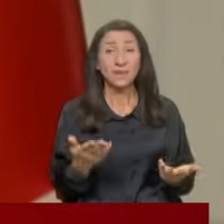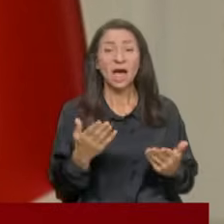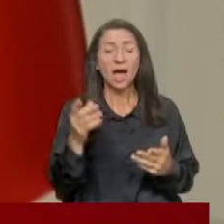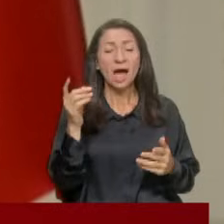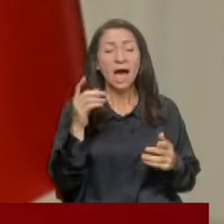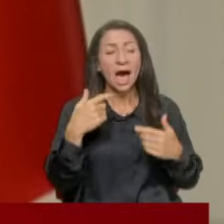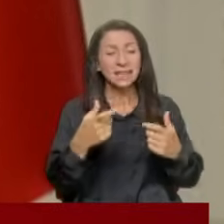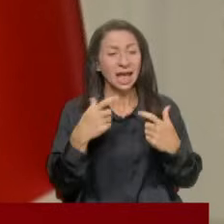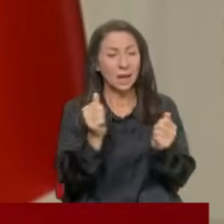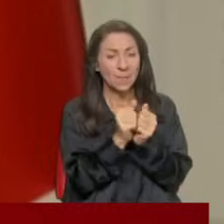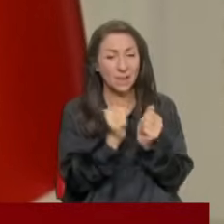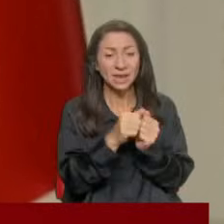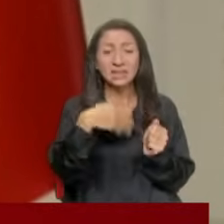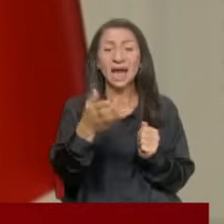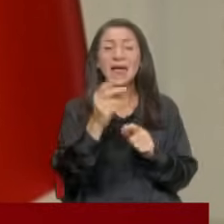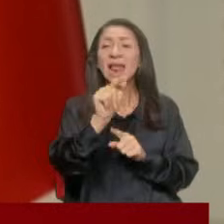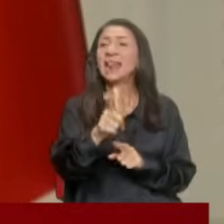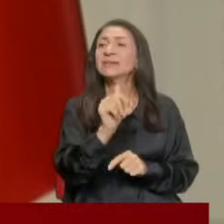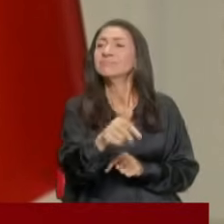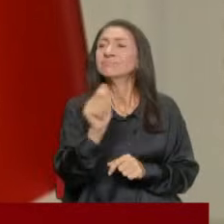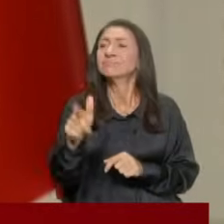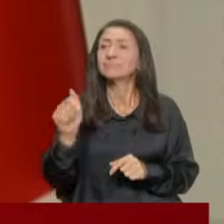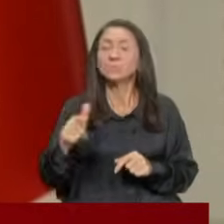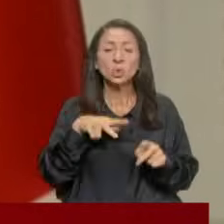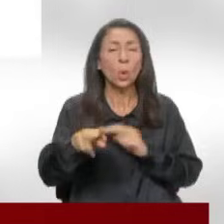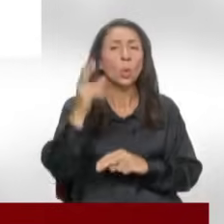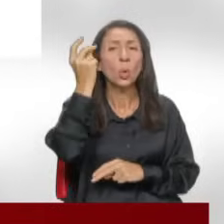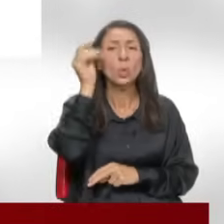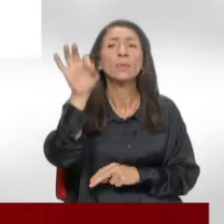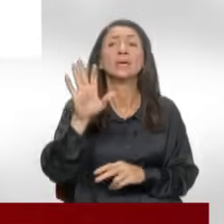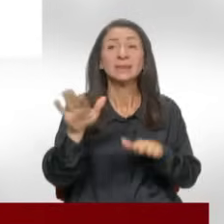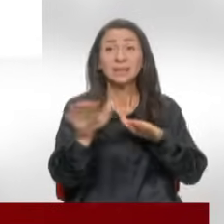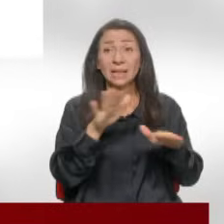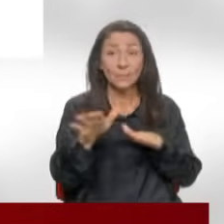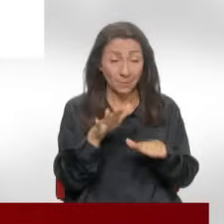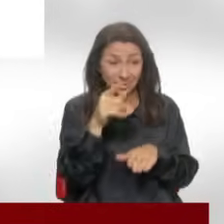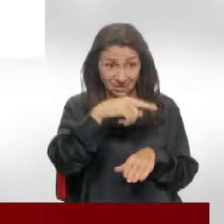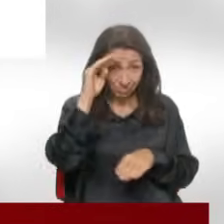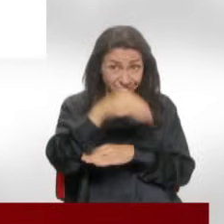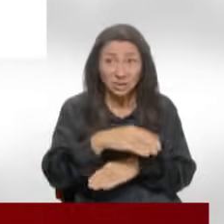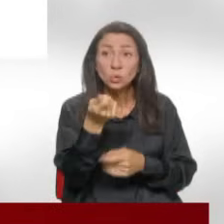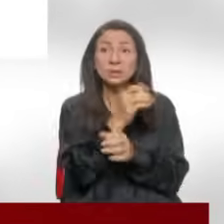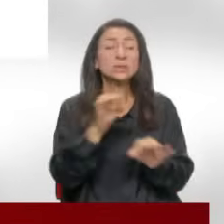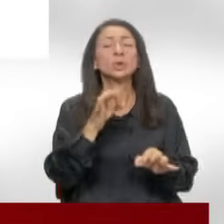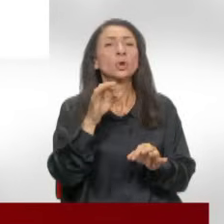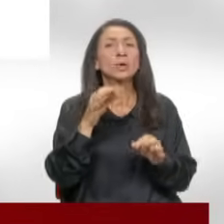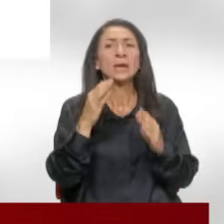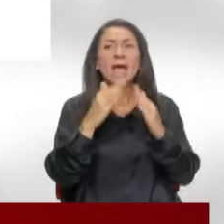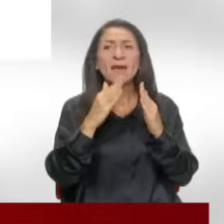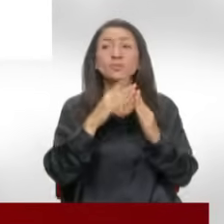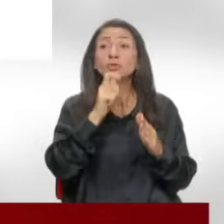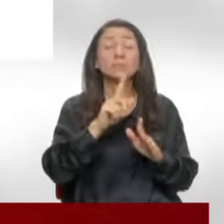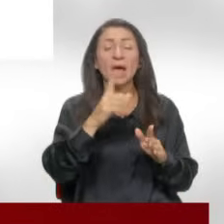de hatayla birlikte diğer şehirlerimizin de yolunu unuttu deprem dedelere ücretsiz konut sözümüz bir